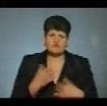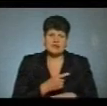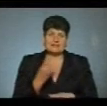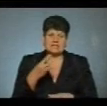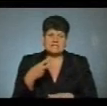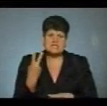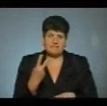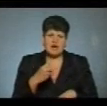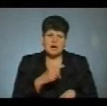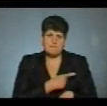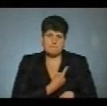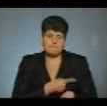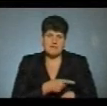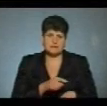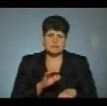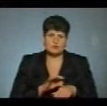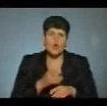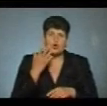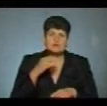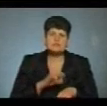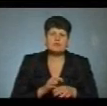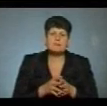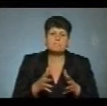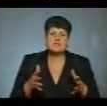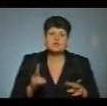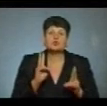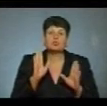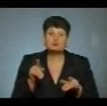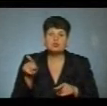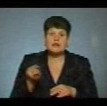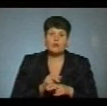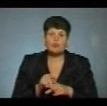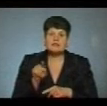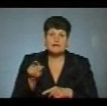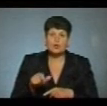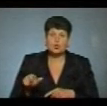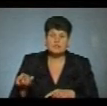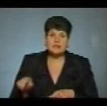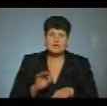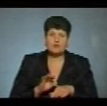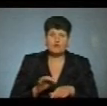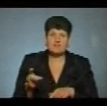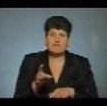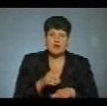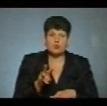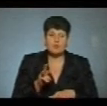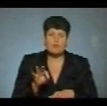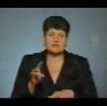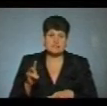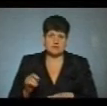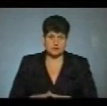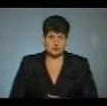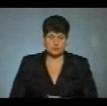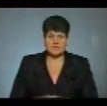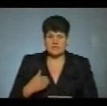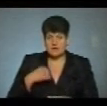медики. Коли захворіє більше, хто буде лікувати тих людей, які хворі в районі Монастирського?